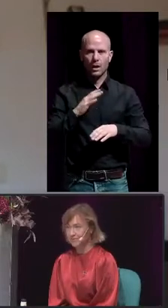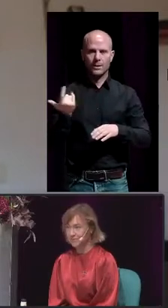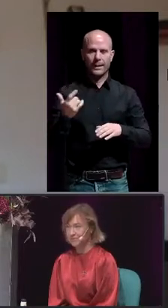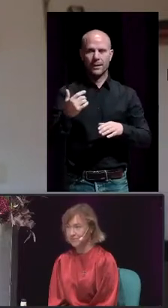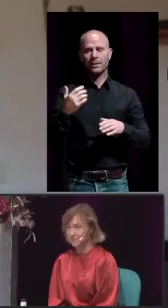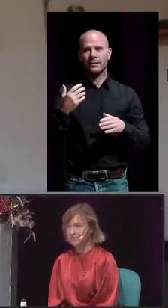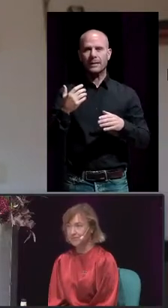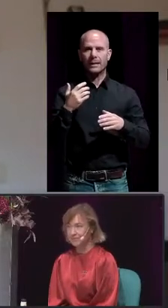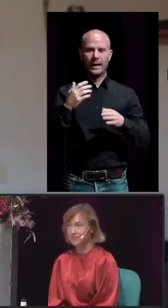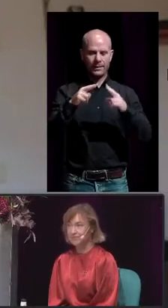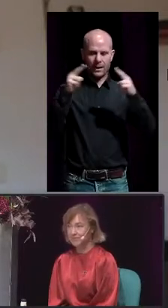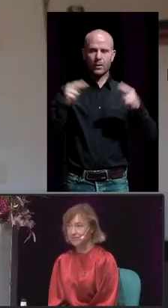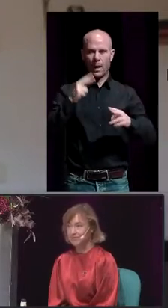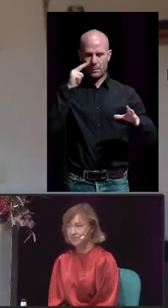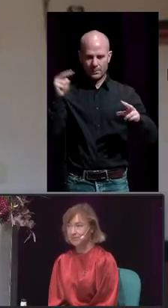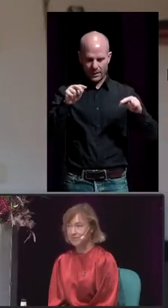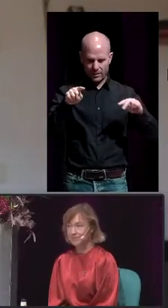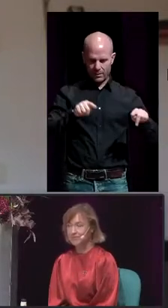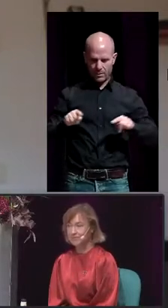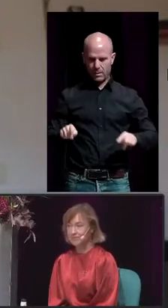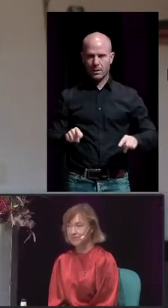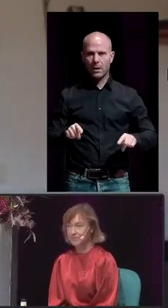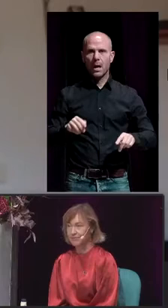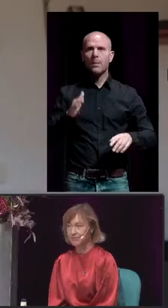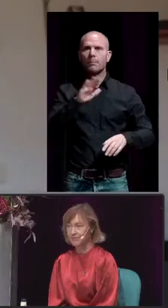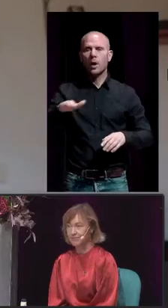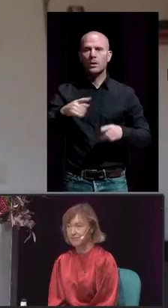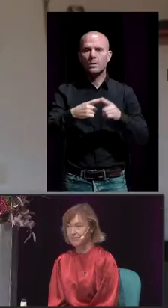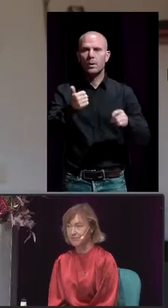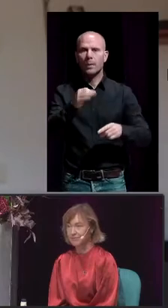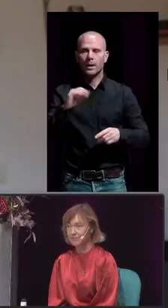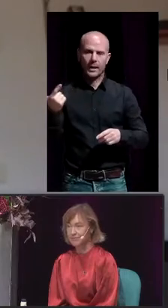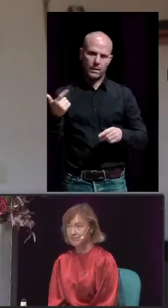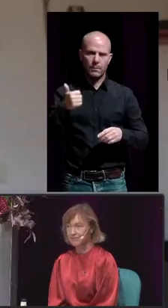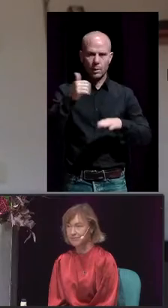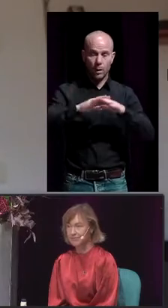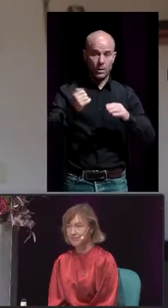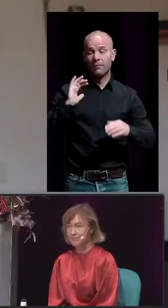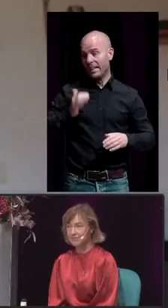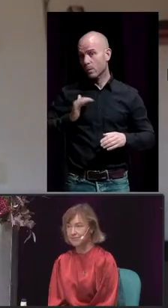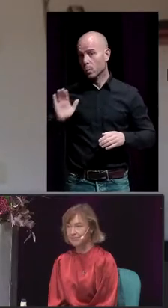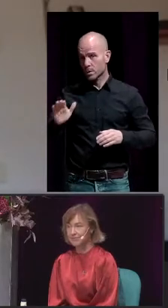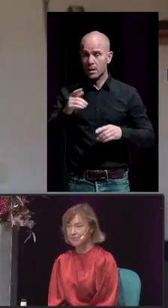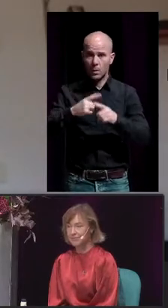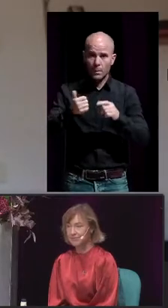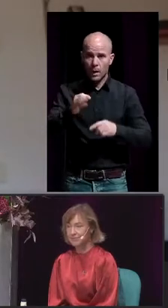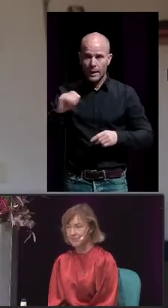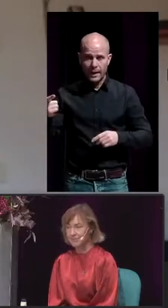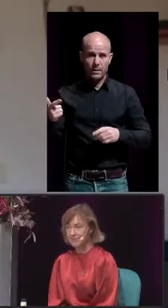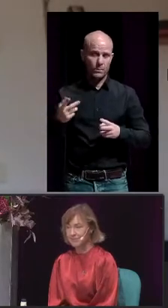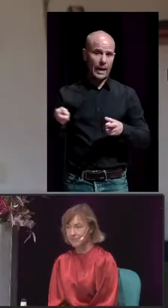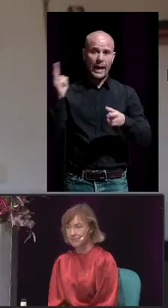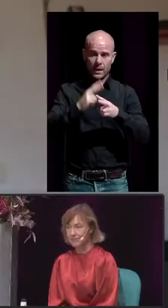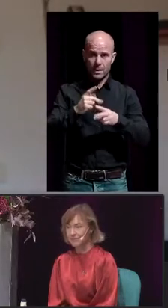även intersektionellt perspektiv, att barns sårbarhet interagerar även med flickors sårbarhet och den extra sårbarhet